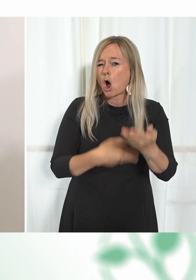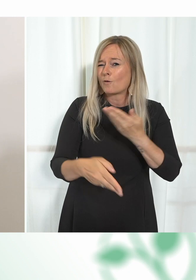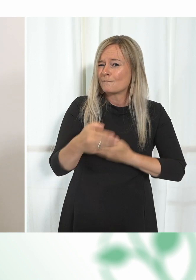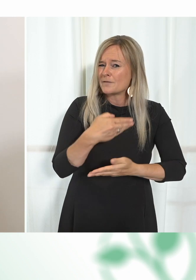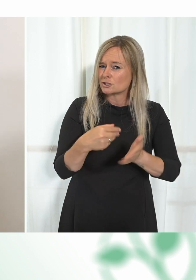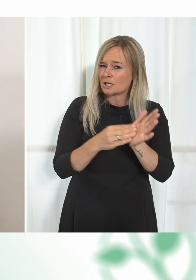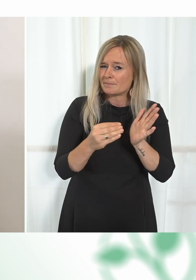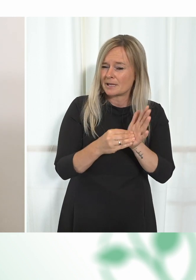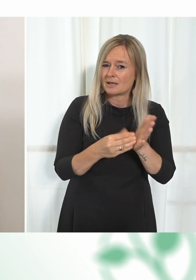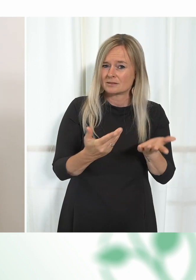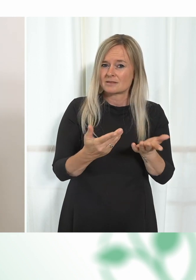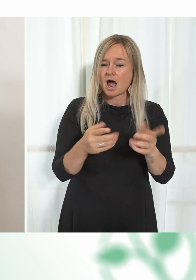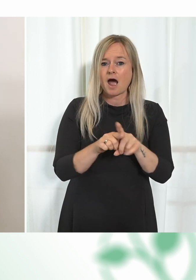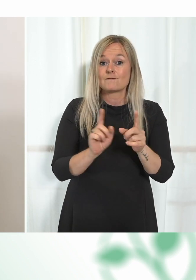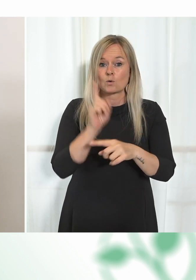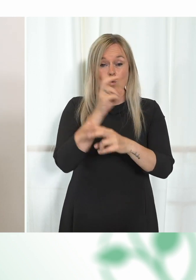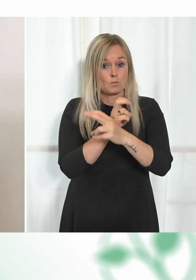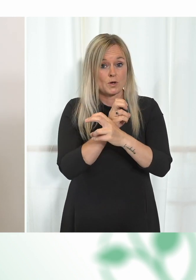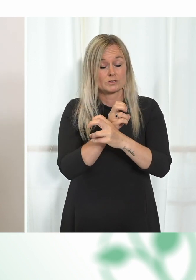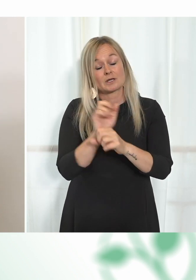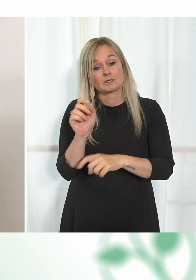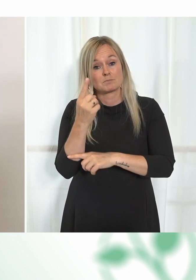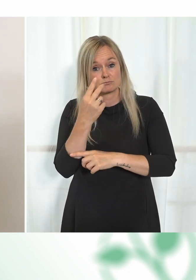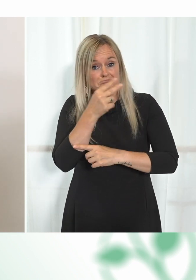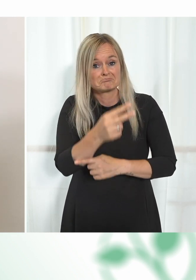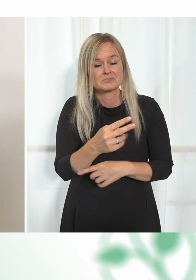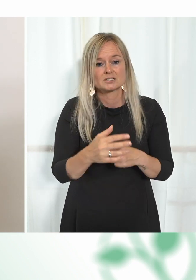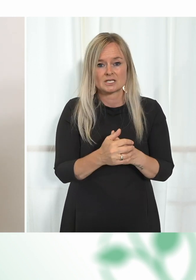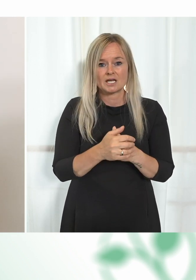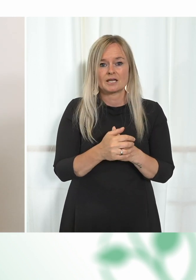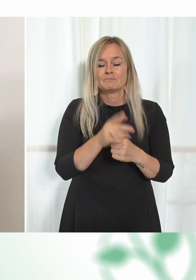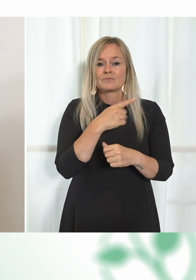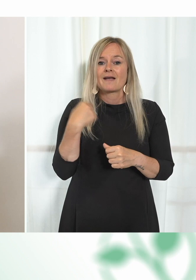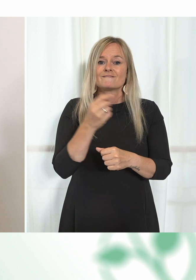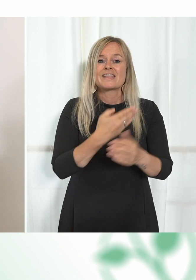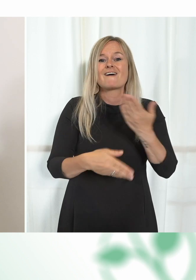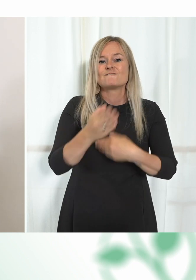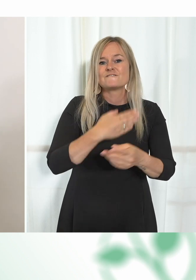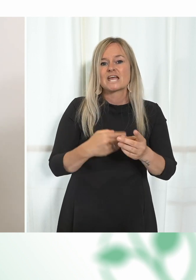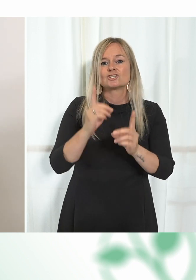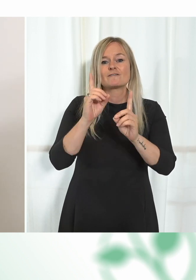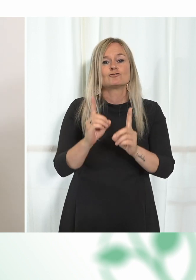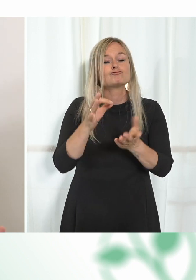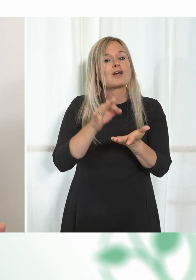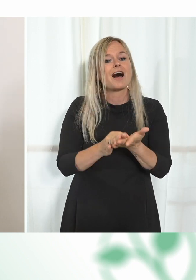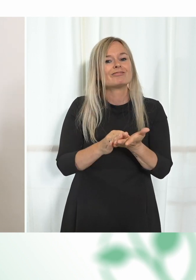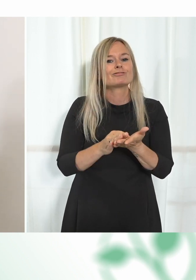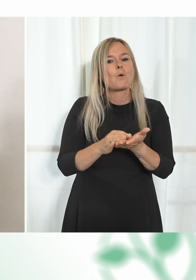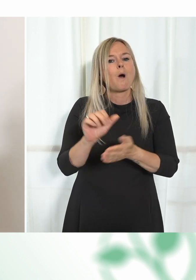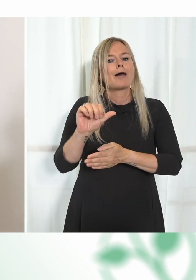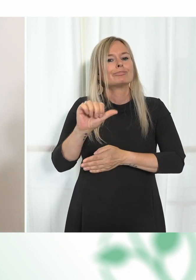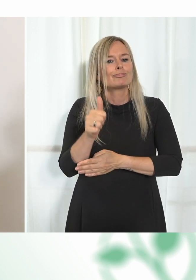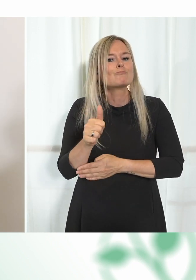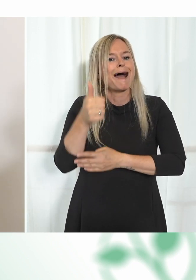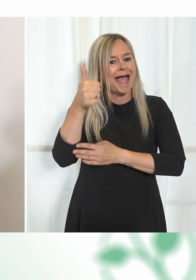sehen wir hier in Oberösterreich ganz besonders. Wir sind ja der Wirtschaftsstandort Nummer 1 in Österreich, wie wir immer so gerne auch